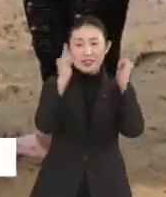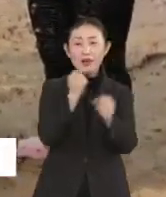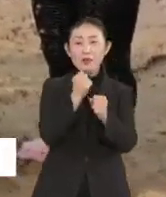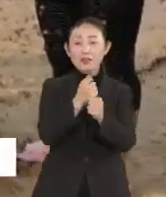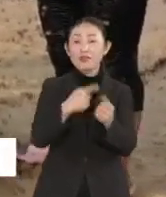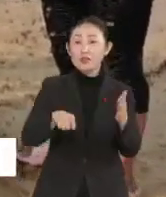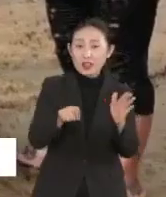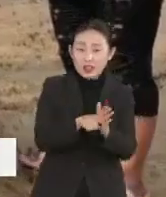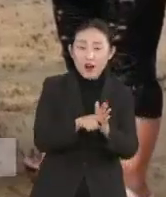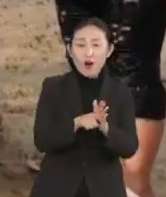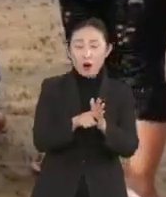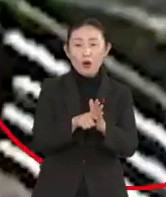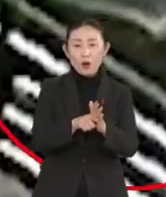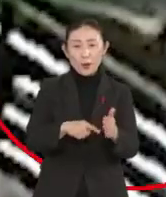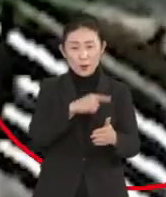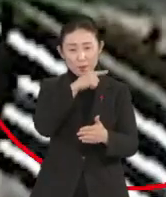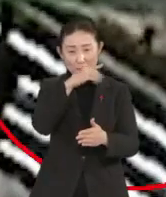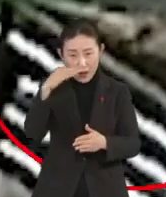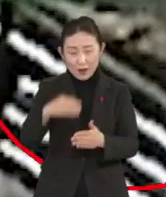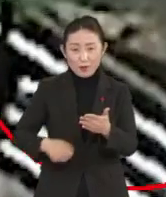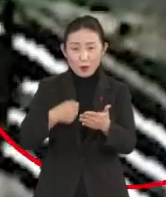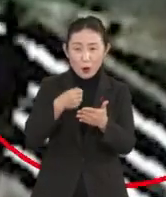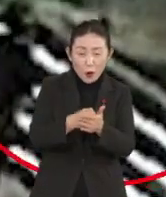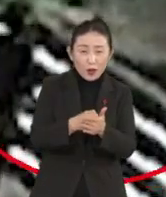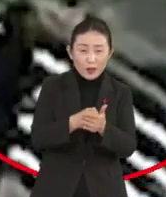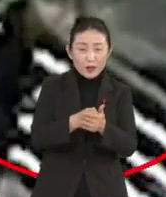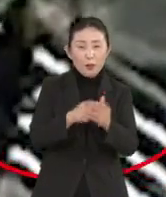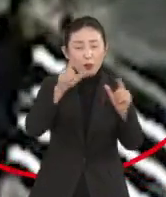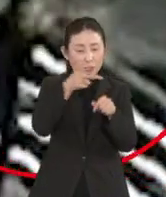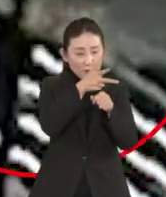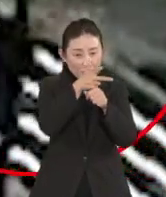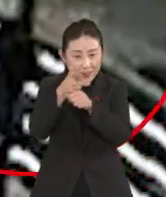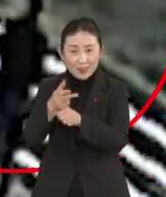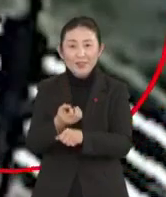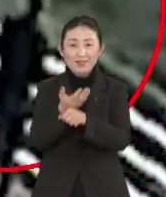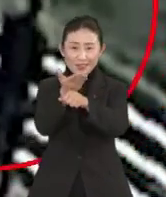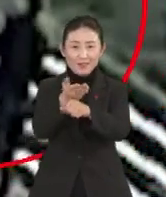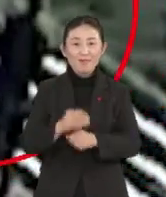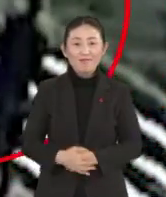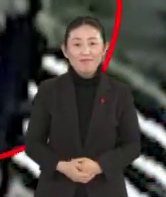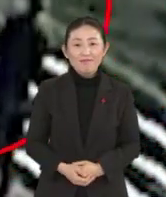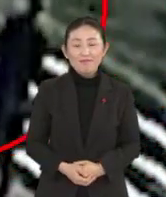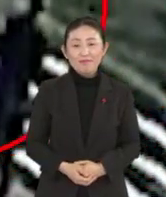우리 이웃들의 착한 이야기를 전달하겠습니다 TJB 이수복입니다